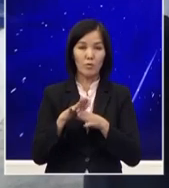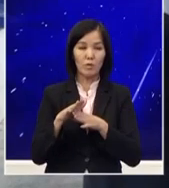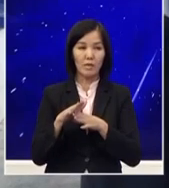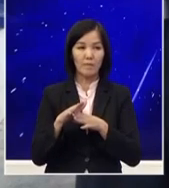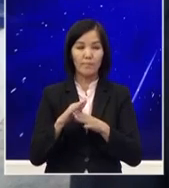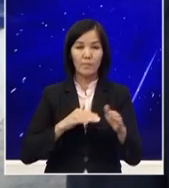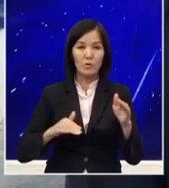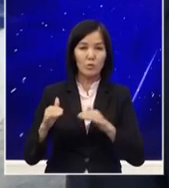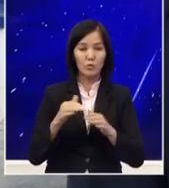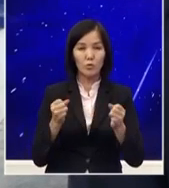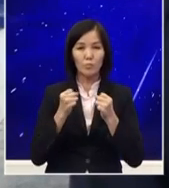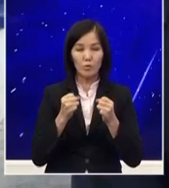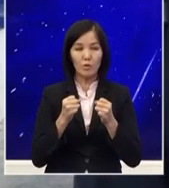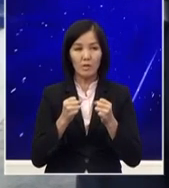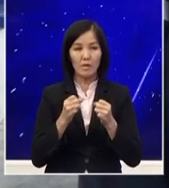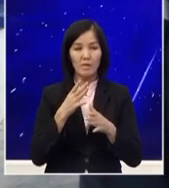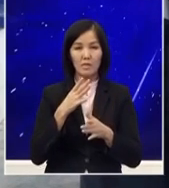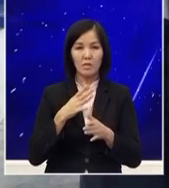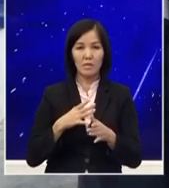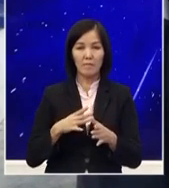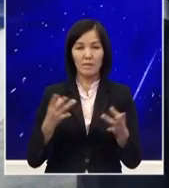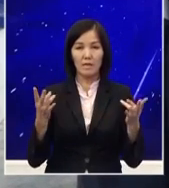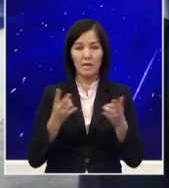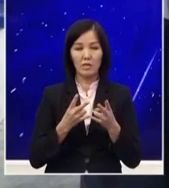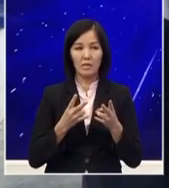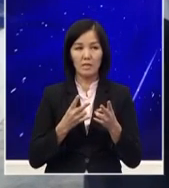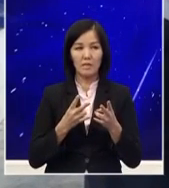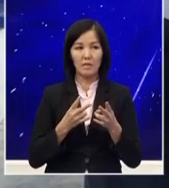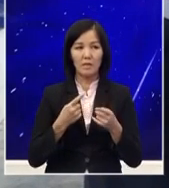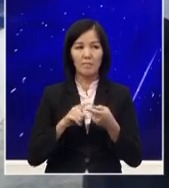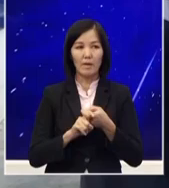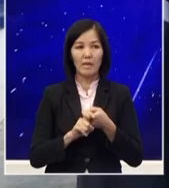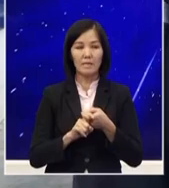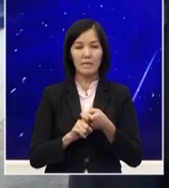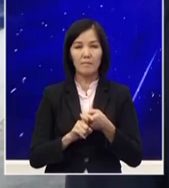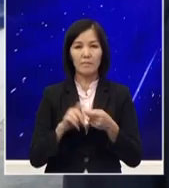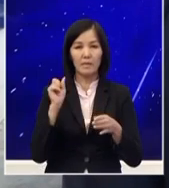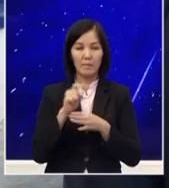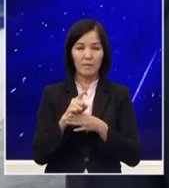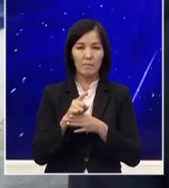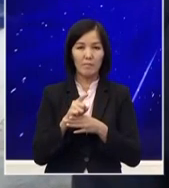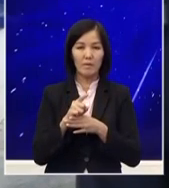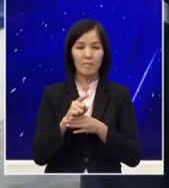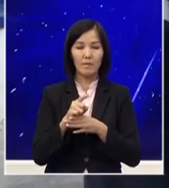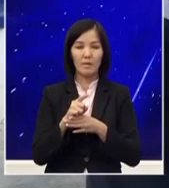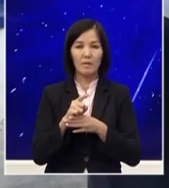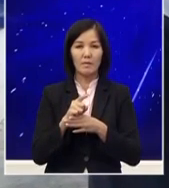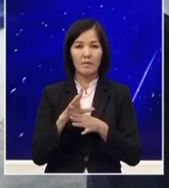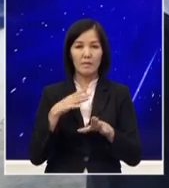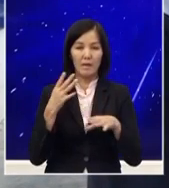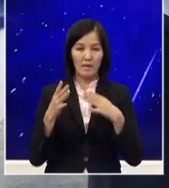ол жаңағы циклдық спорт болғандықтан біз соған байланыстырып балаларды шыдамдылыққа